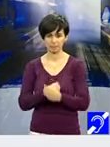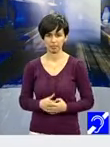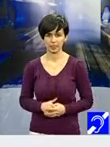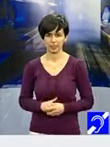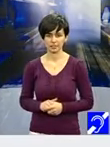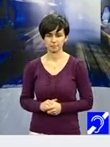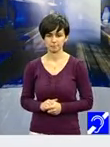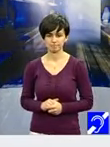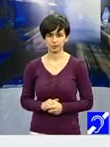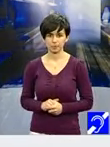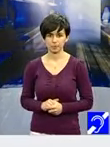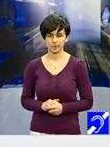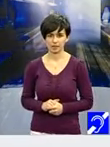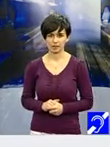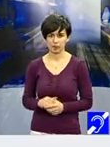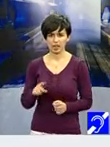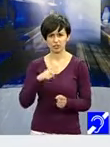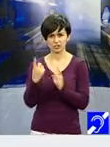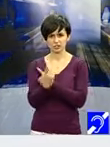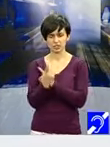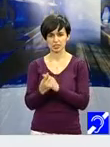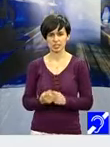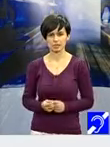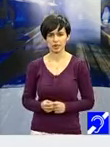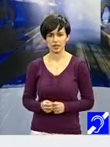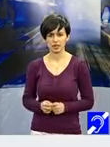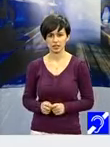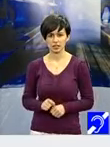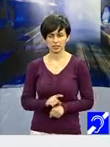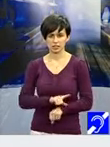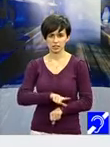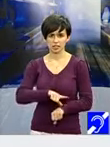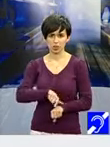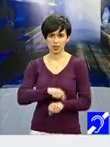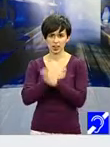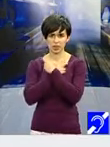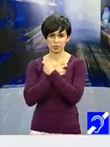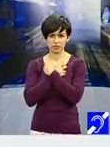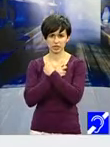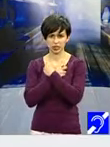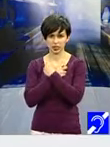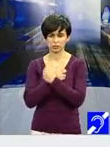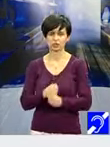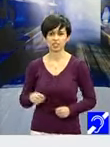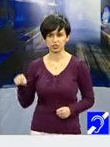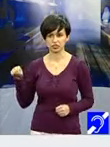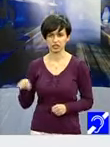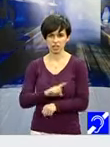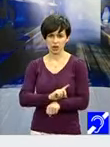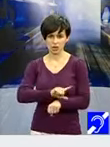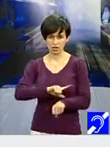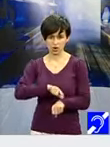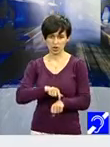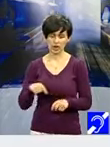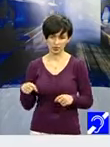decalaj foarte mare de fus orar între ora noastră și ora Australiei. 9 ore în plus. E acum la